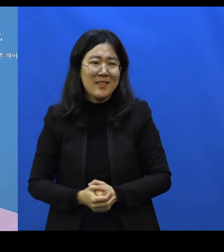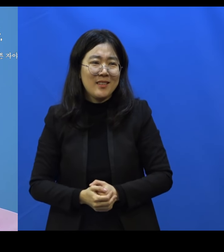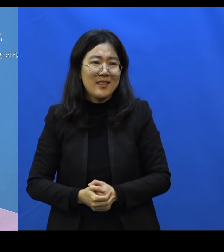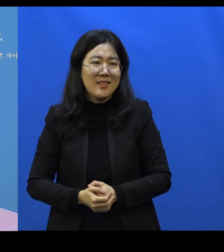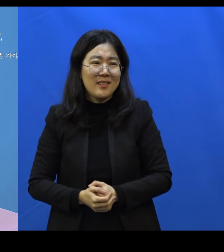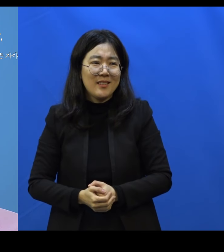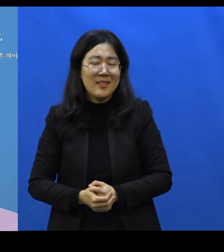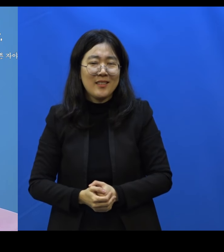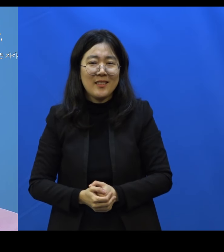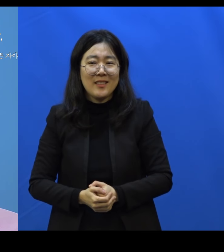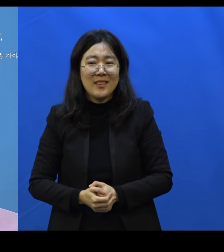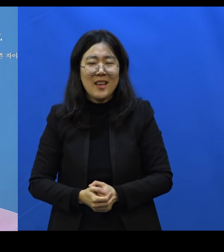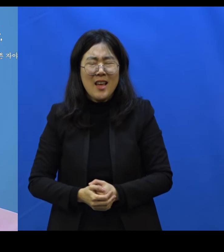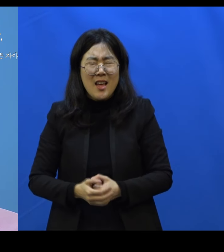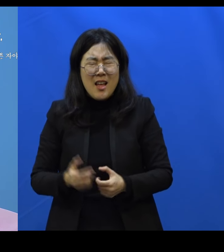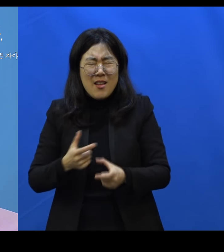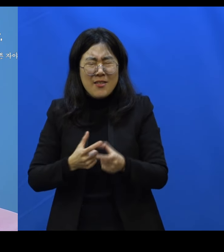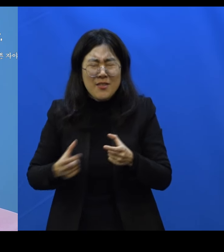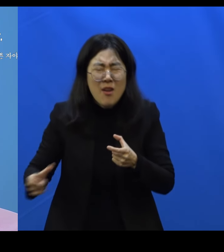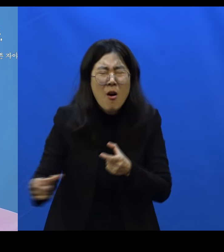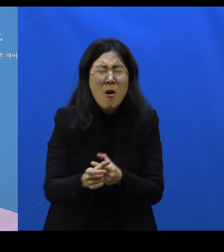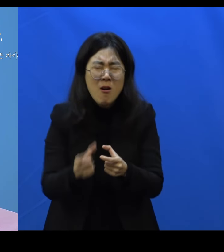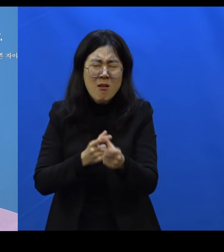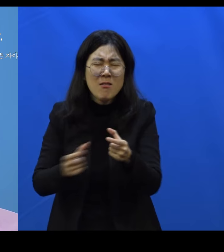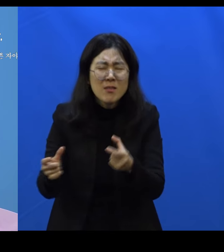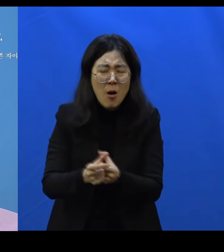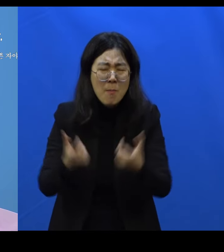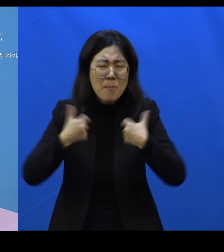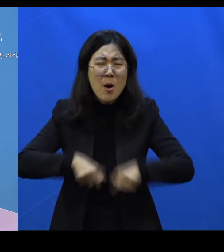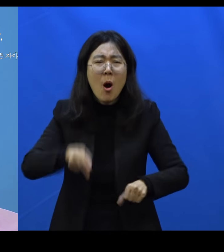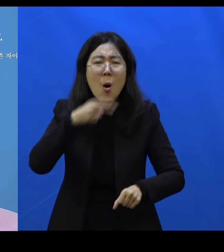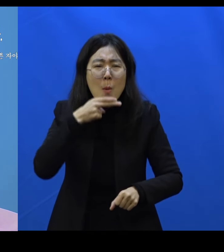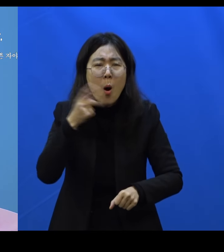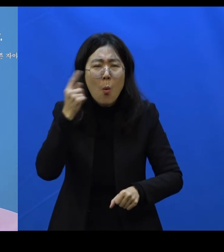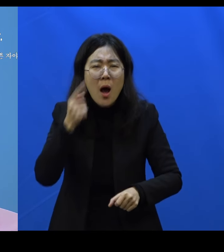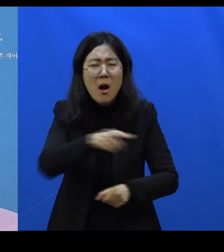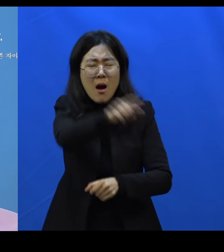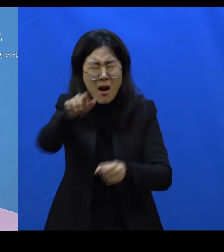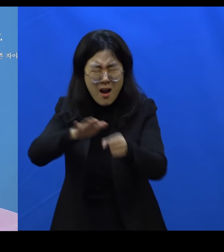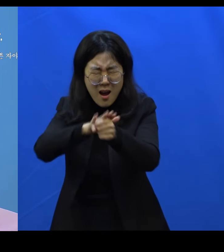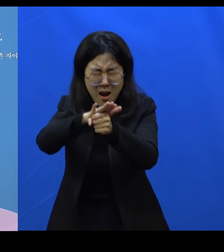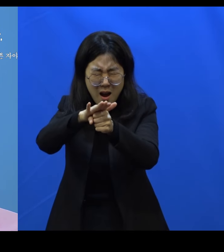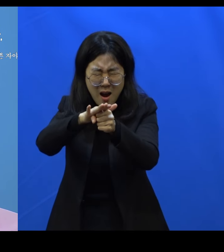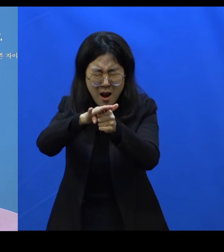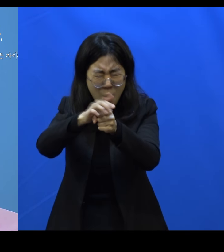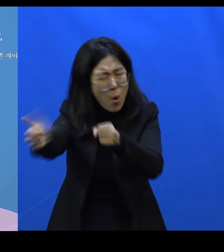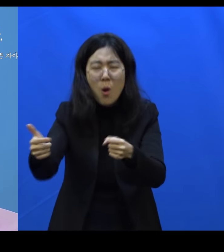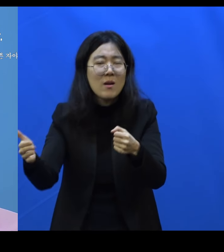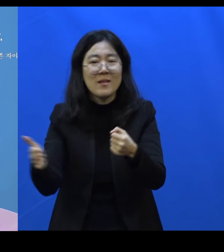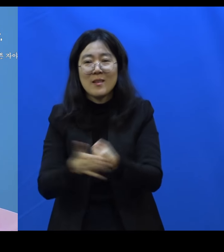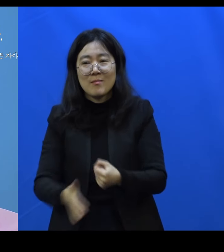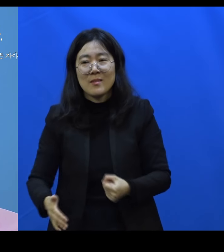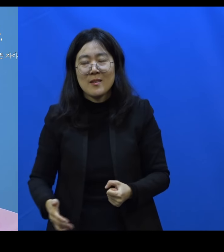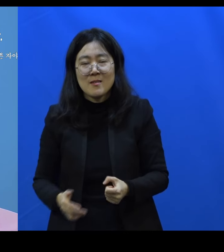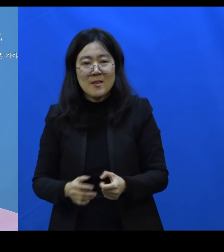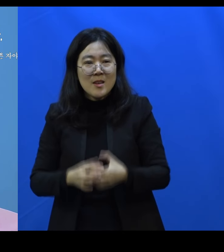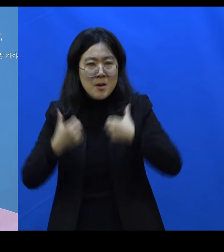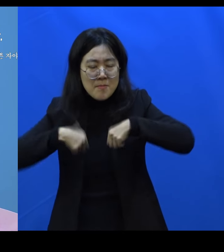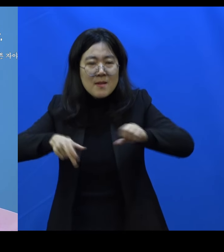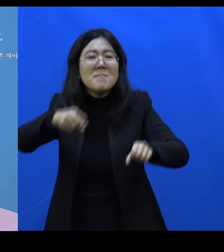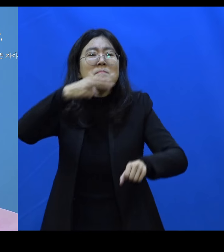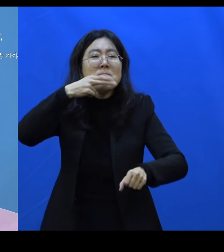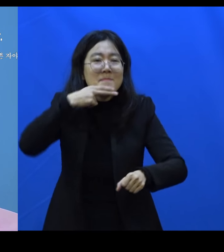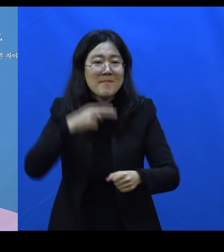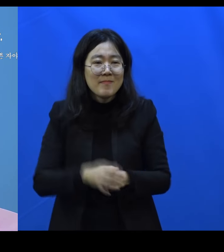그분은 우리에게 점점 더 가까이 오기를 원하시고 다가와 계시고 결코